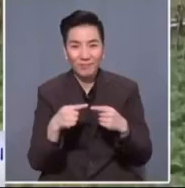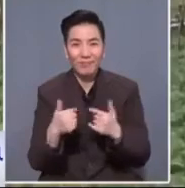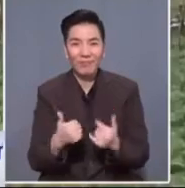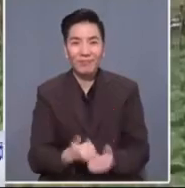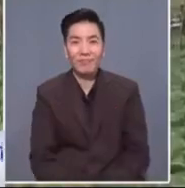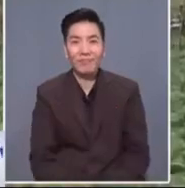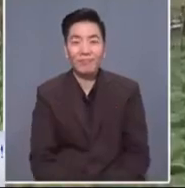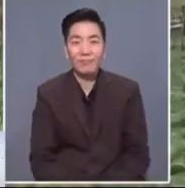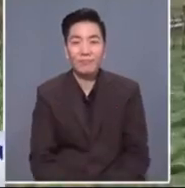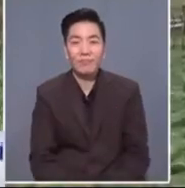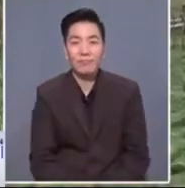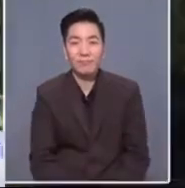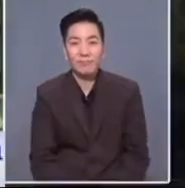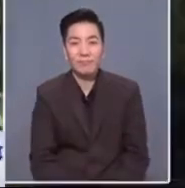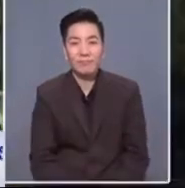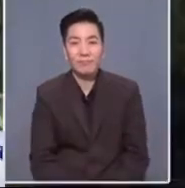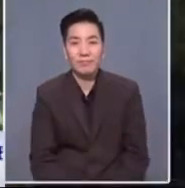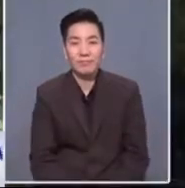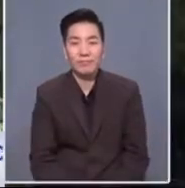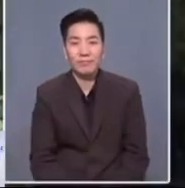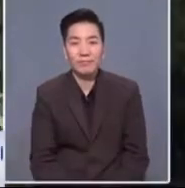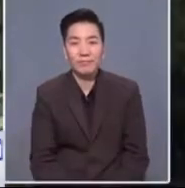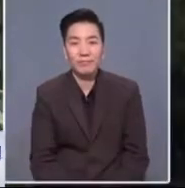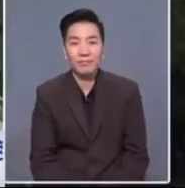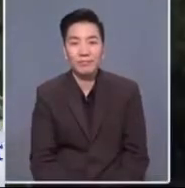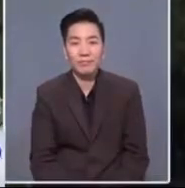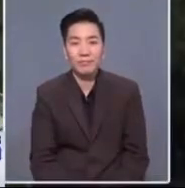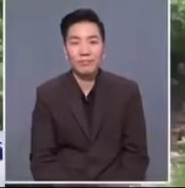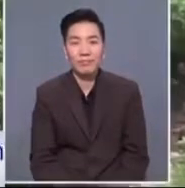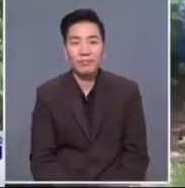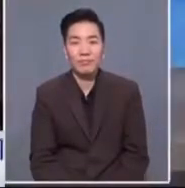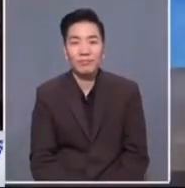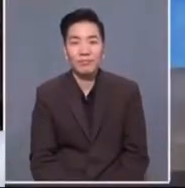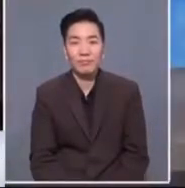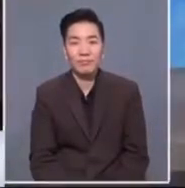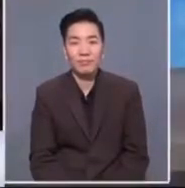แม่